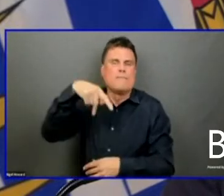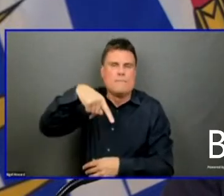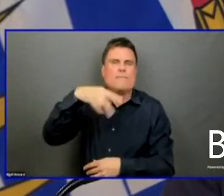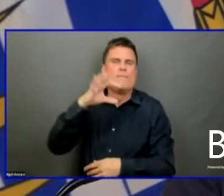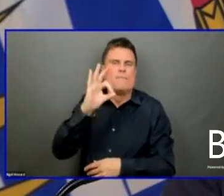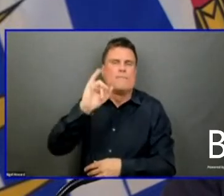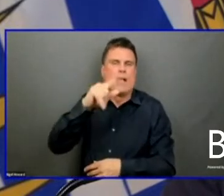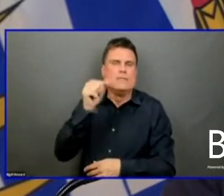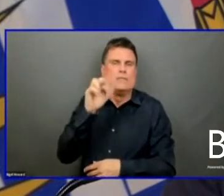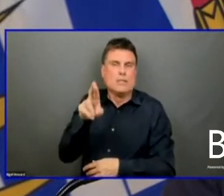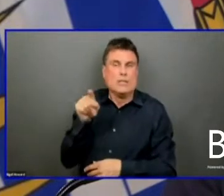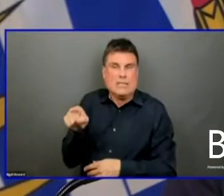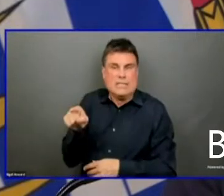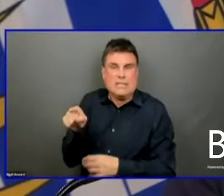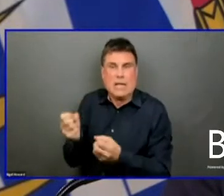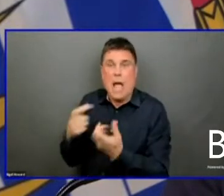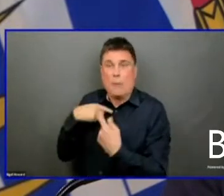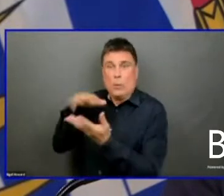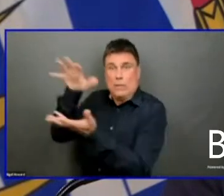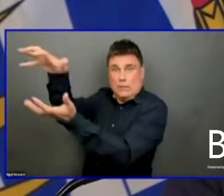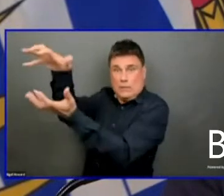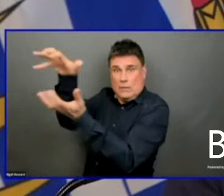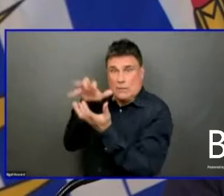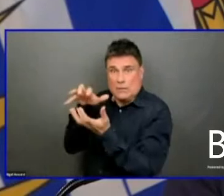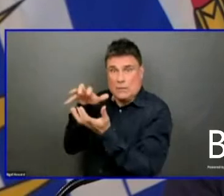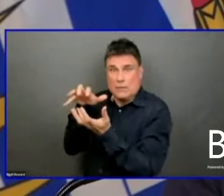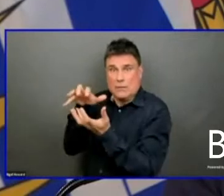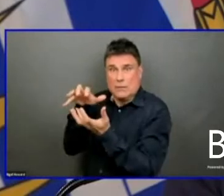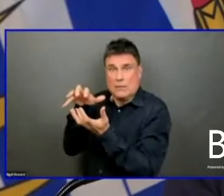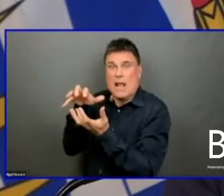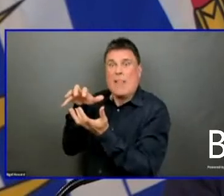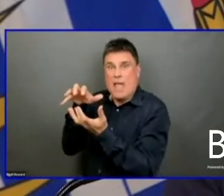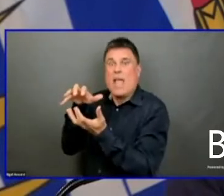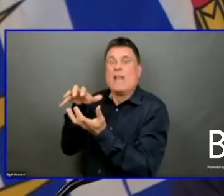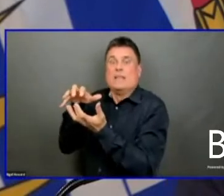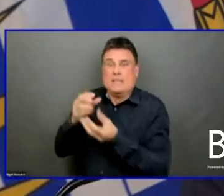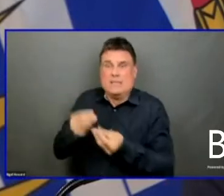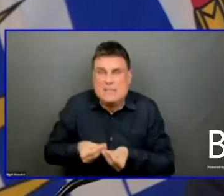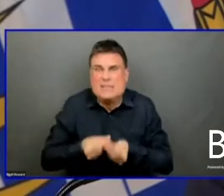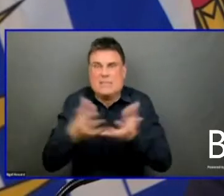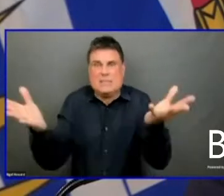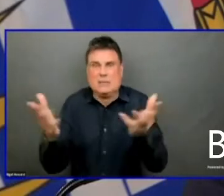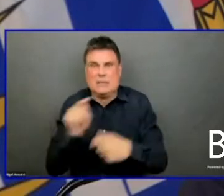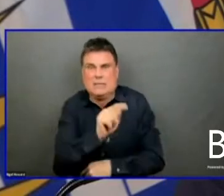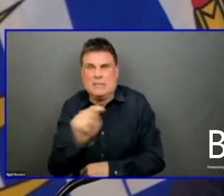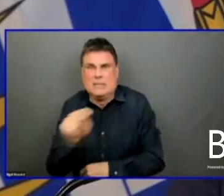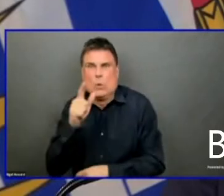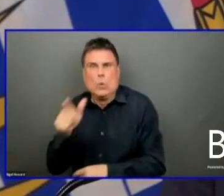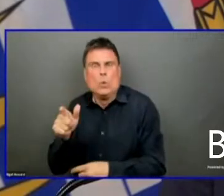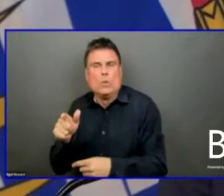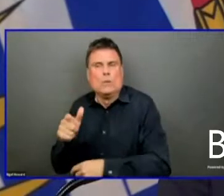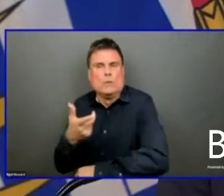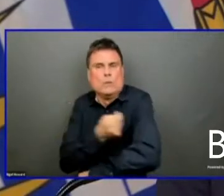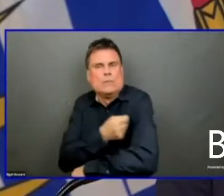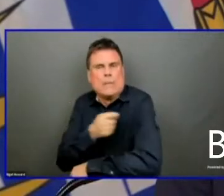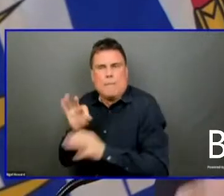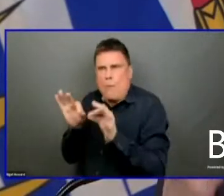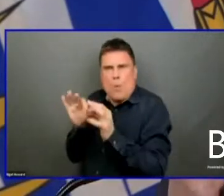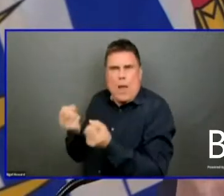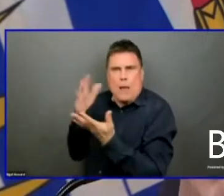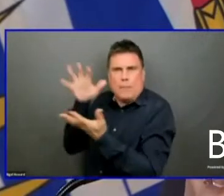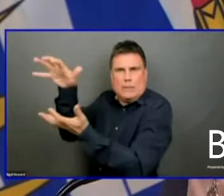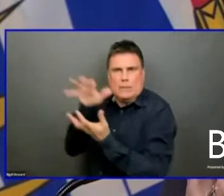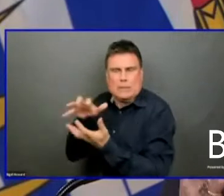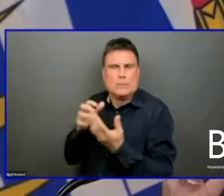AZ 的这个问 in 题， terms of 因为给这些 hospitalization, 年 yes, 龄 it's 不 a 能用 lag， 那么 indicator. 只能是 So 用 we 辉瑞 know 和莫 that 德纳。 as 那么 rates 有 go 多 up, 少已经给了这